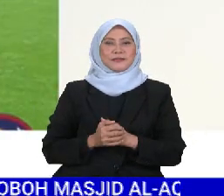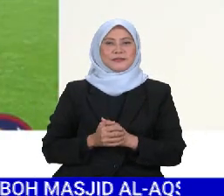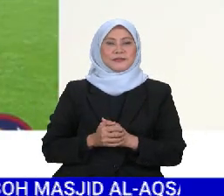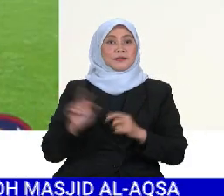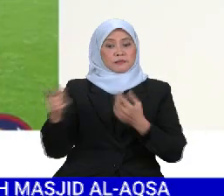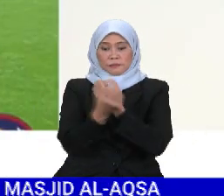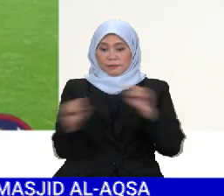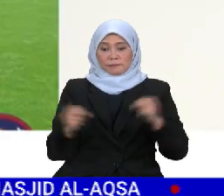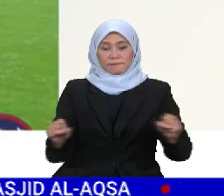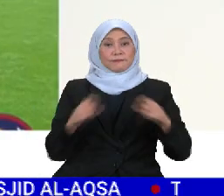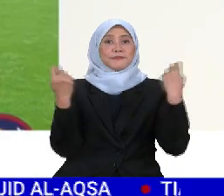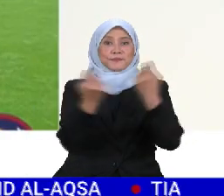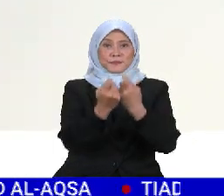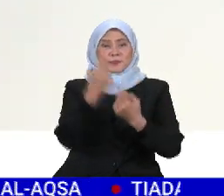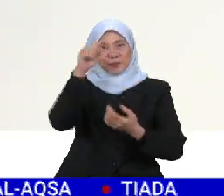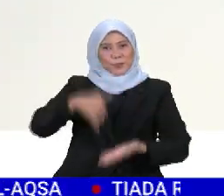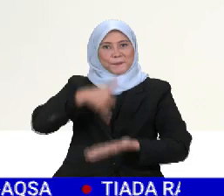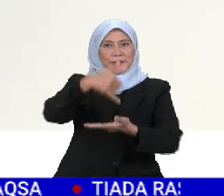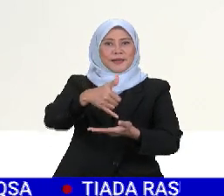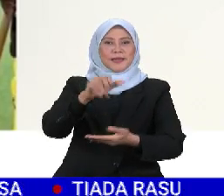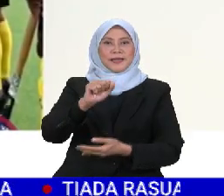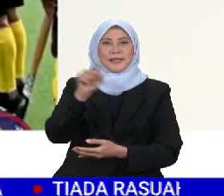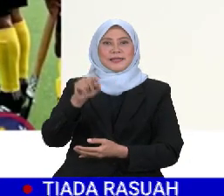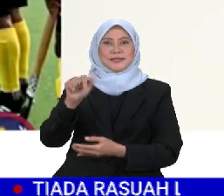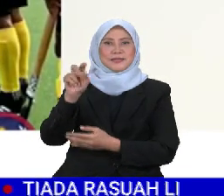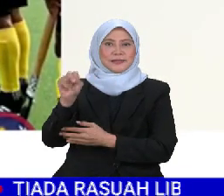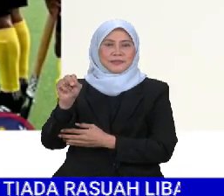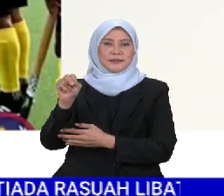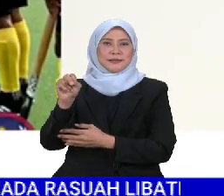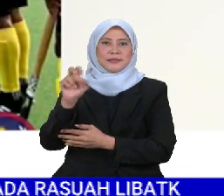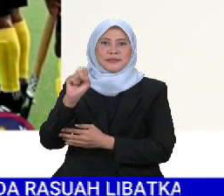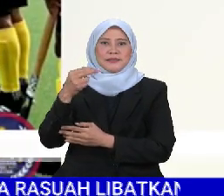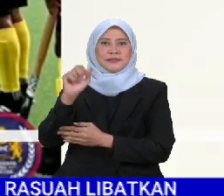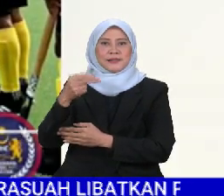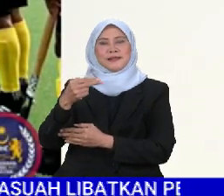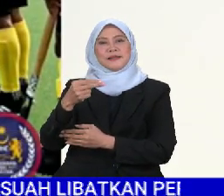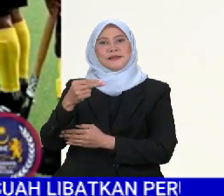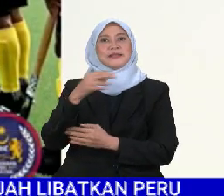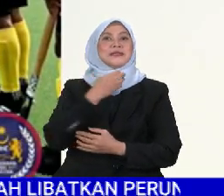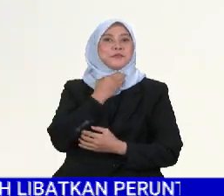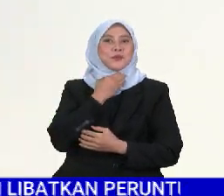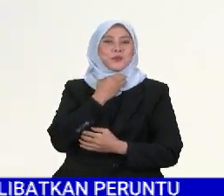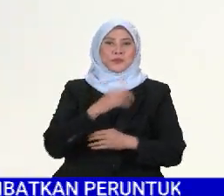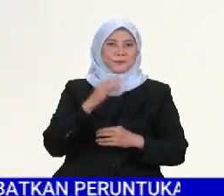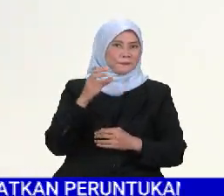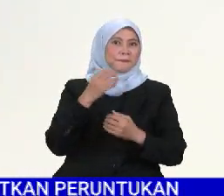adalah persiapan buat pasukan menjelang Piala Sultan Azlan Shah 2022 di Ipoh, Perak pada 1 hingga 10 November